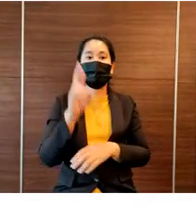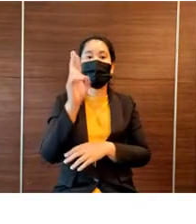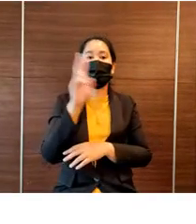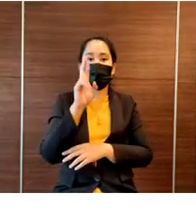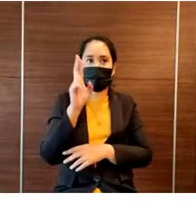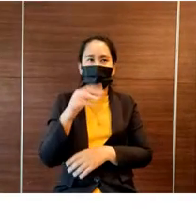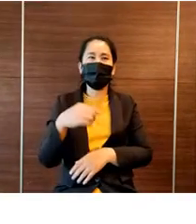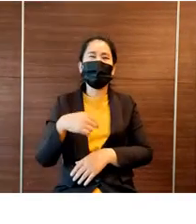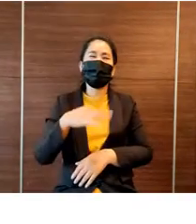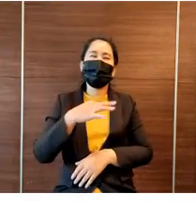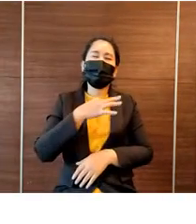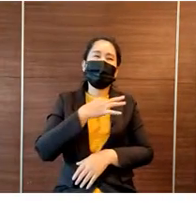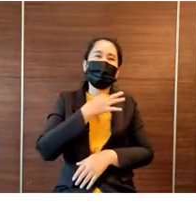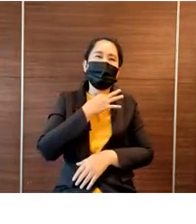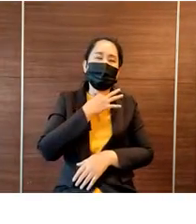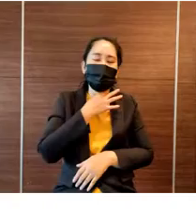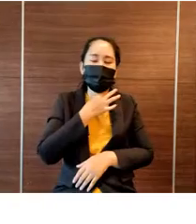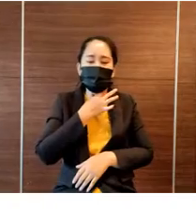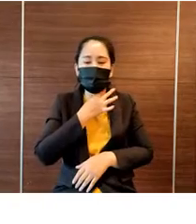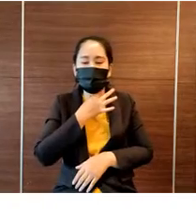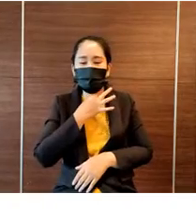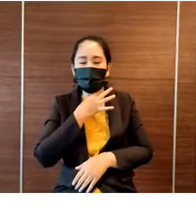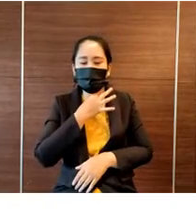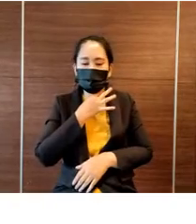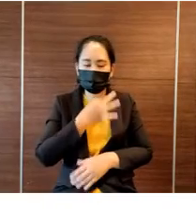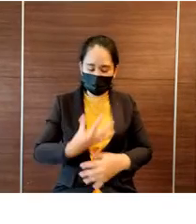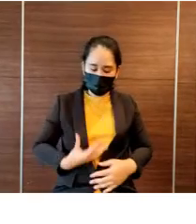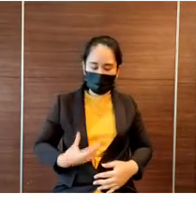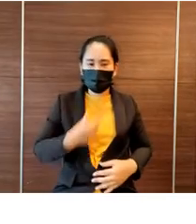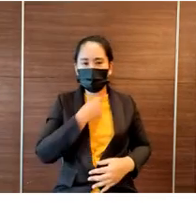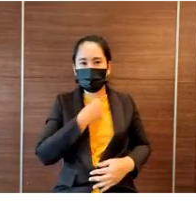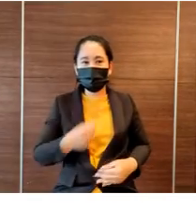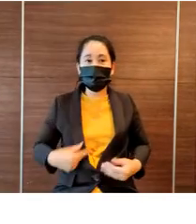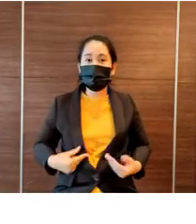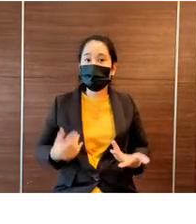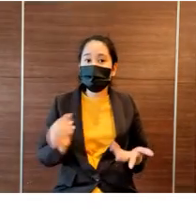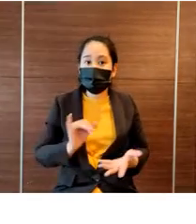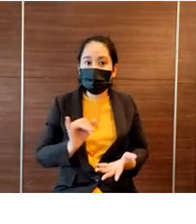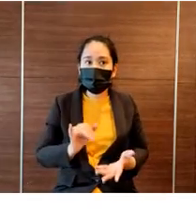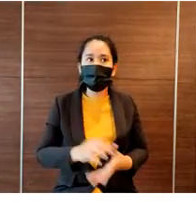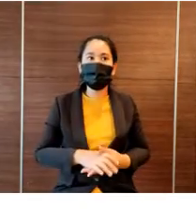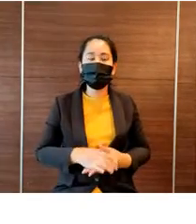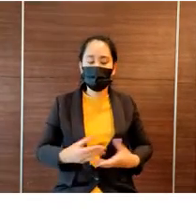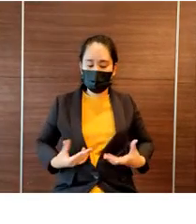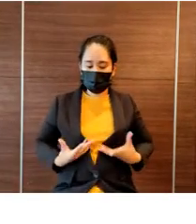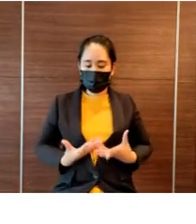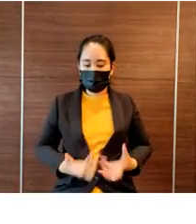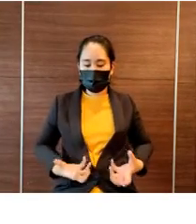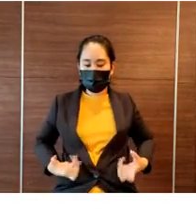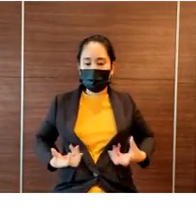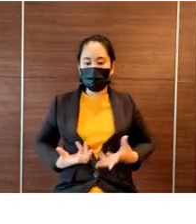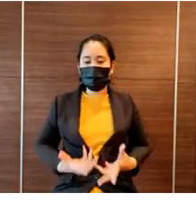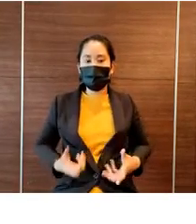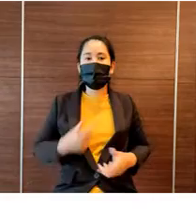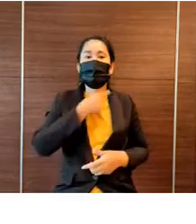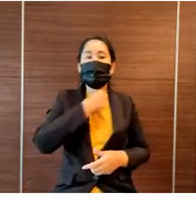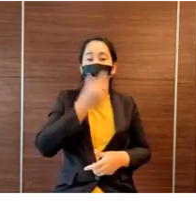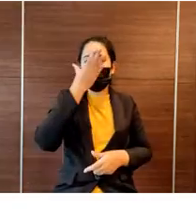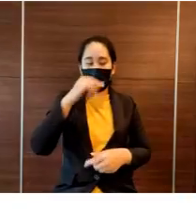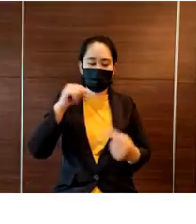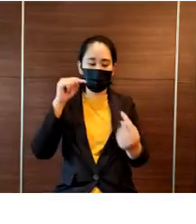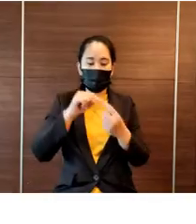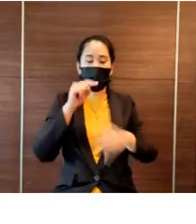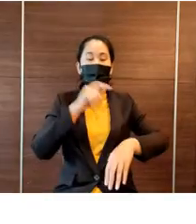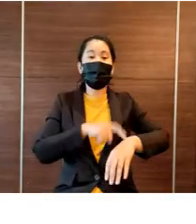เที่ยง กูเริ่มหิวว่ะน้ำในท้องร้องหรือยังร้องท้องร้องแล้วเพราะผูกติดกับเรื่องเวล